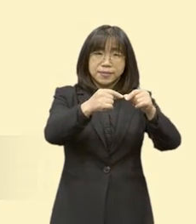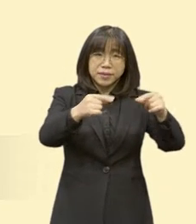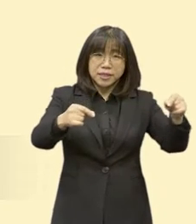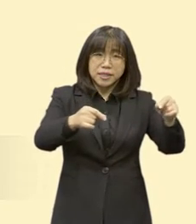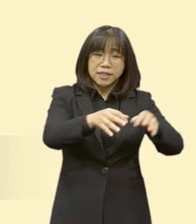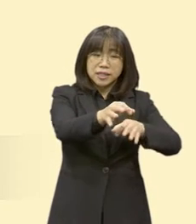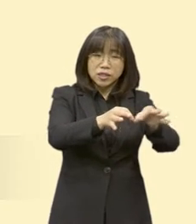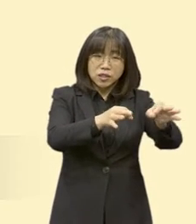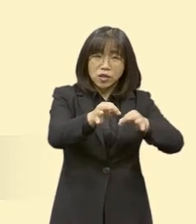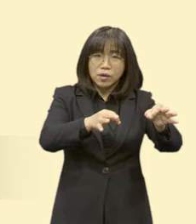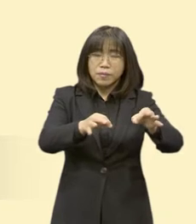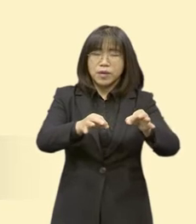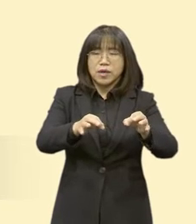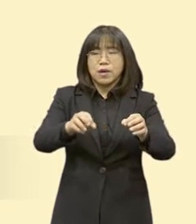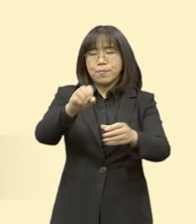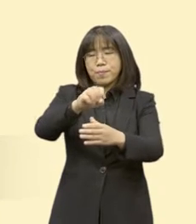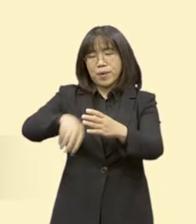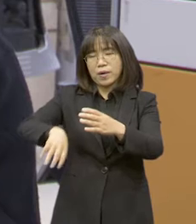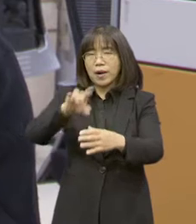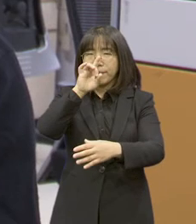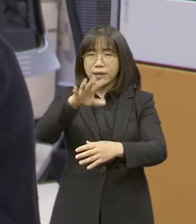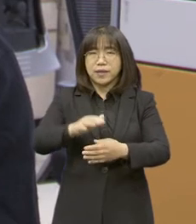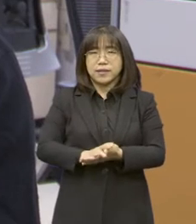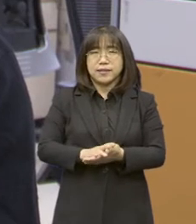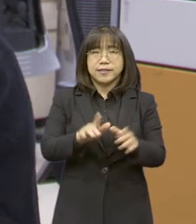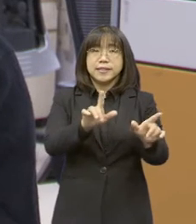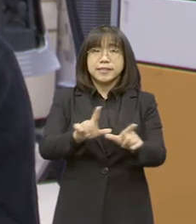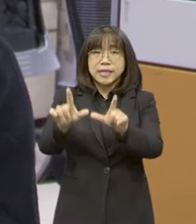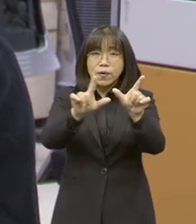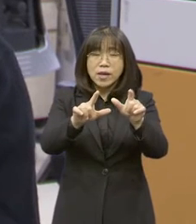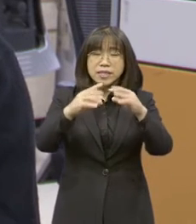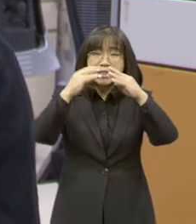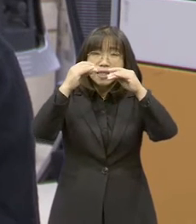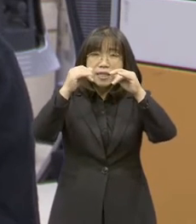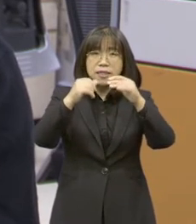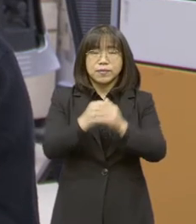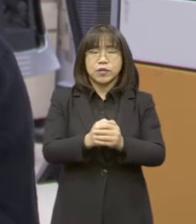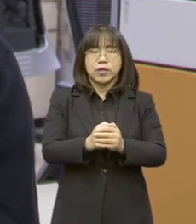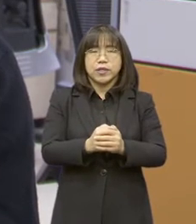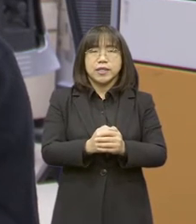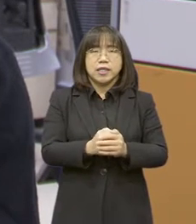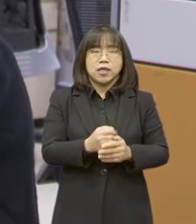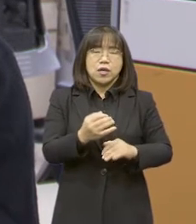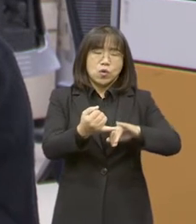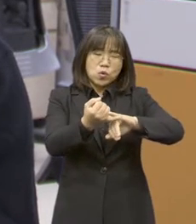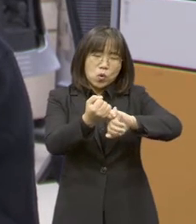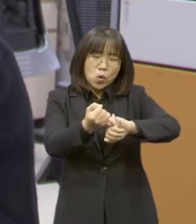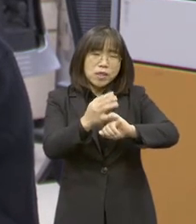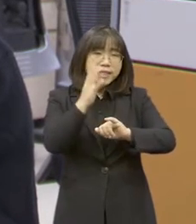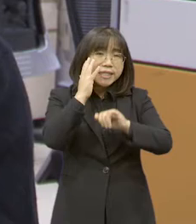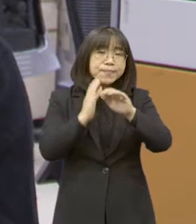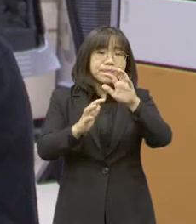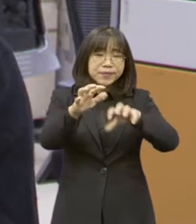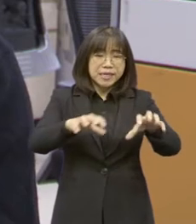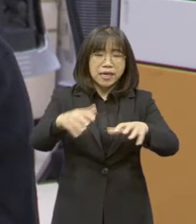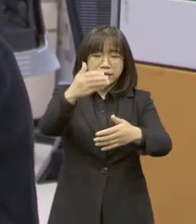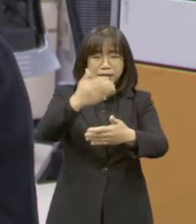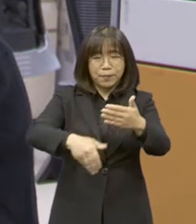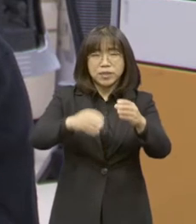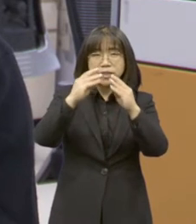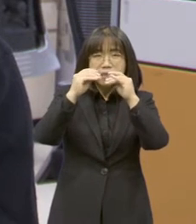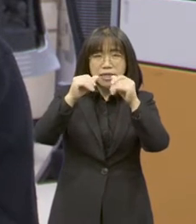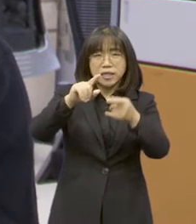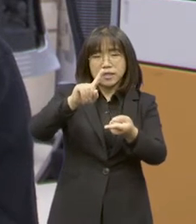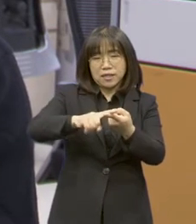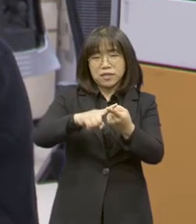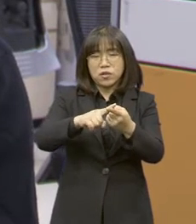제외됩니다 생활쓰레기 종량제 0 돼 매직 등으로 김장생 술에 게임을 반드시 표시 해 주시고 배출